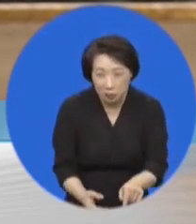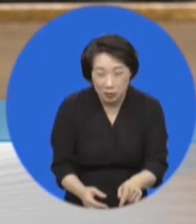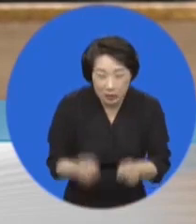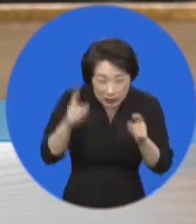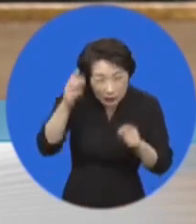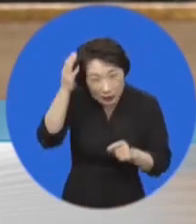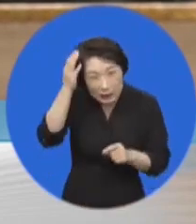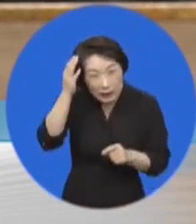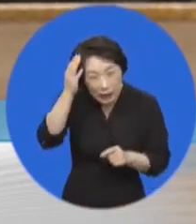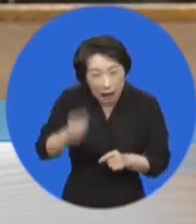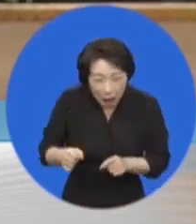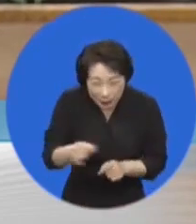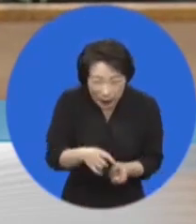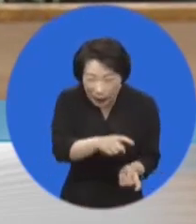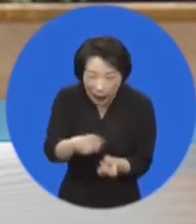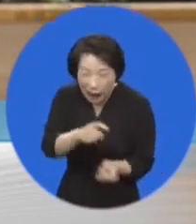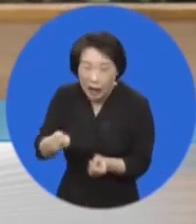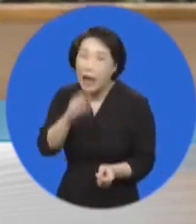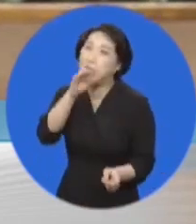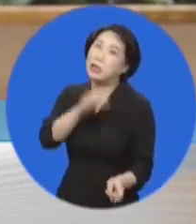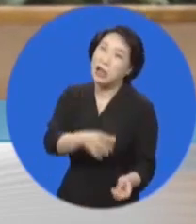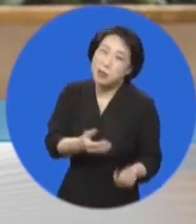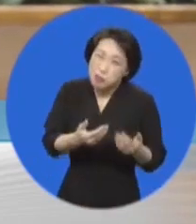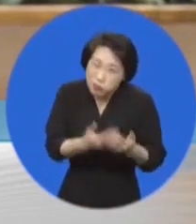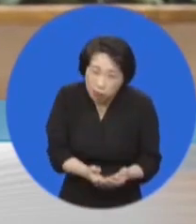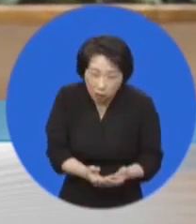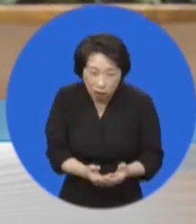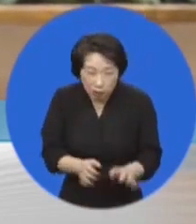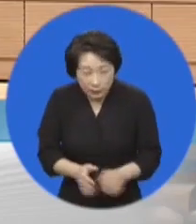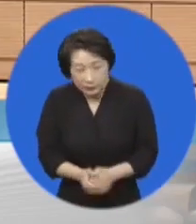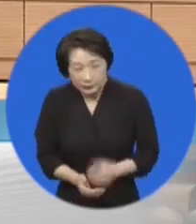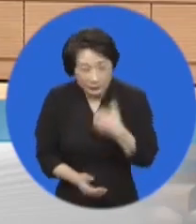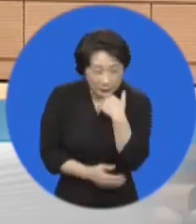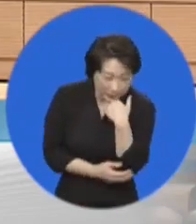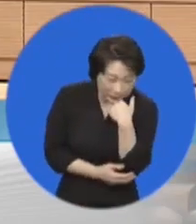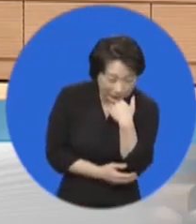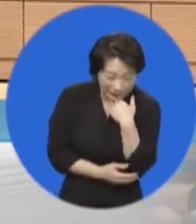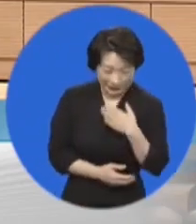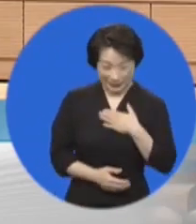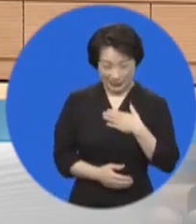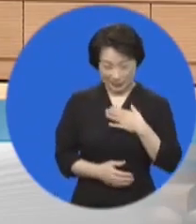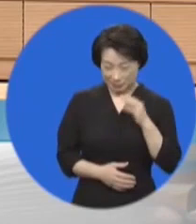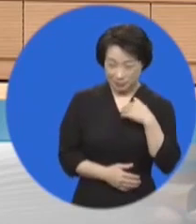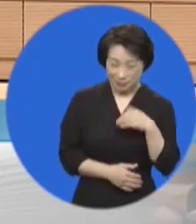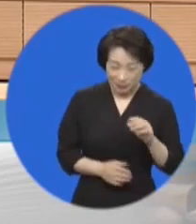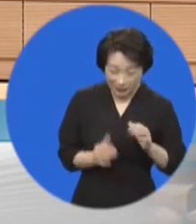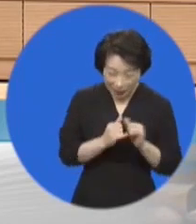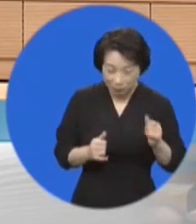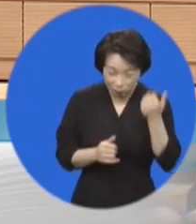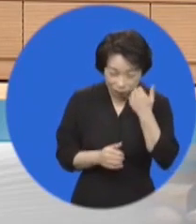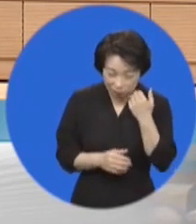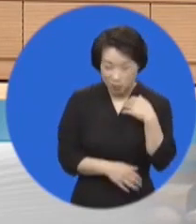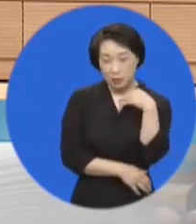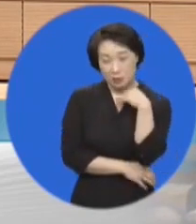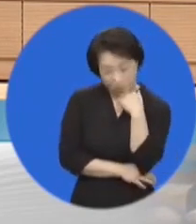못 끌어가. 한참 구경하다가 안 되겠다